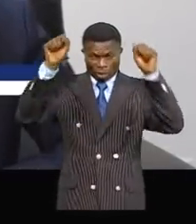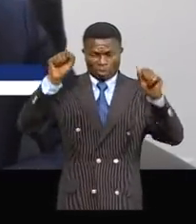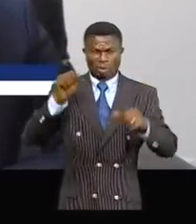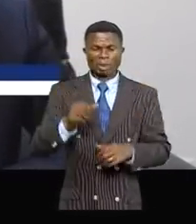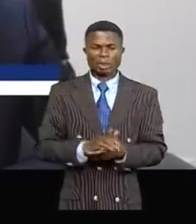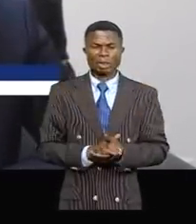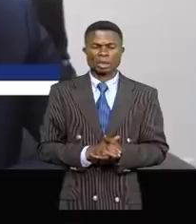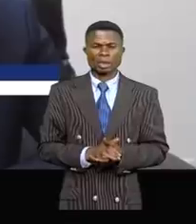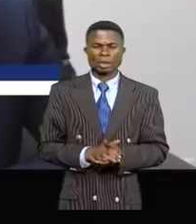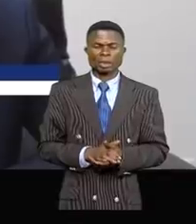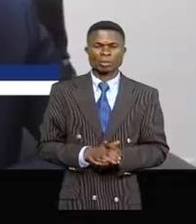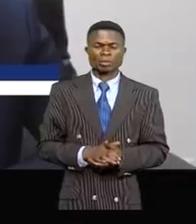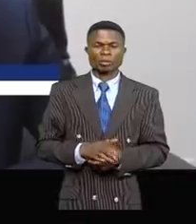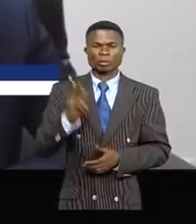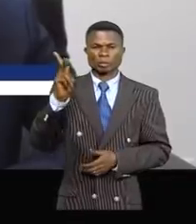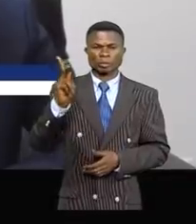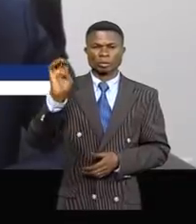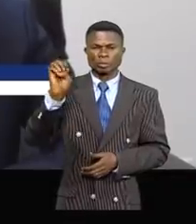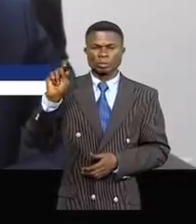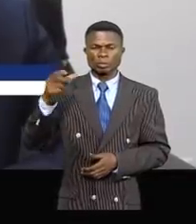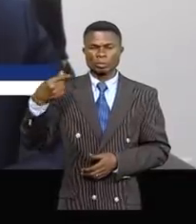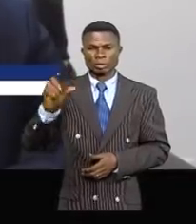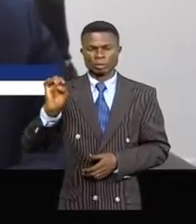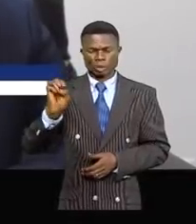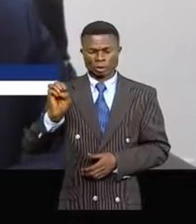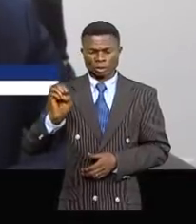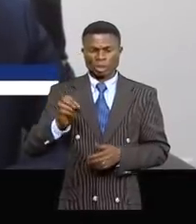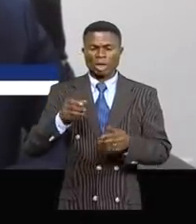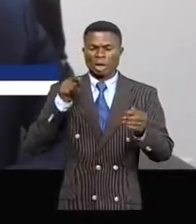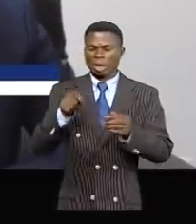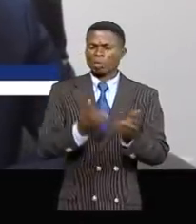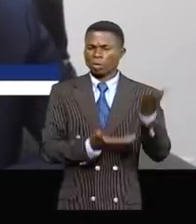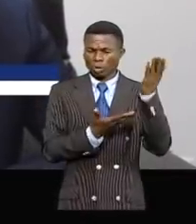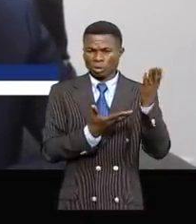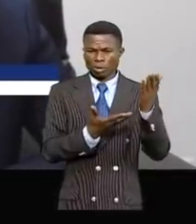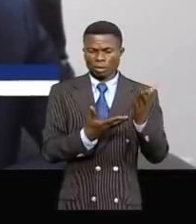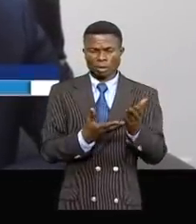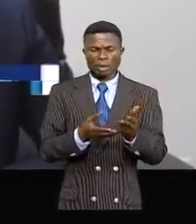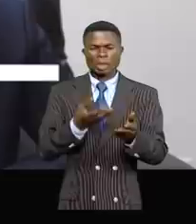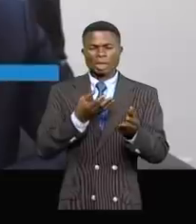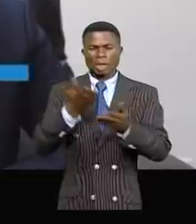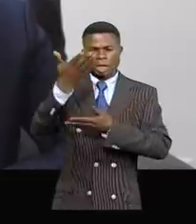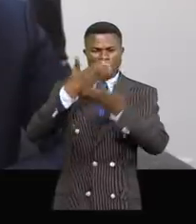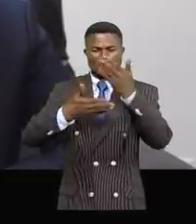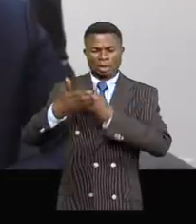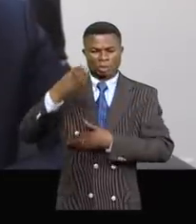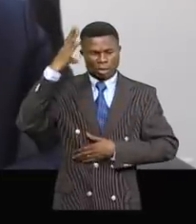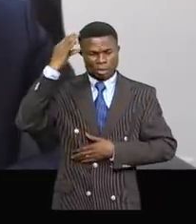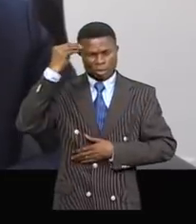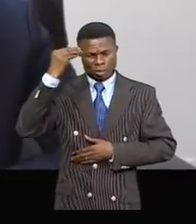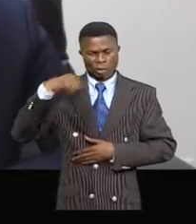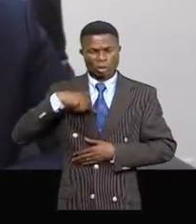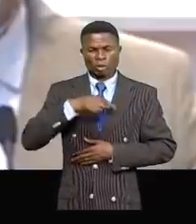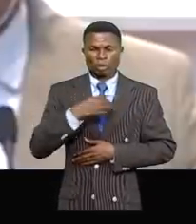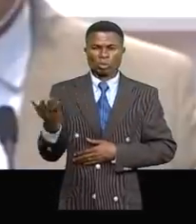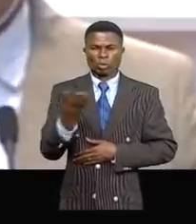a même surnommé les francs-tireurs. Et on s'est partagé même des domaines d'intervention entre nous